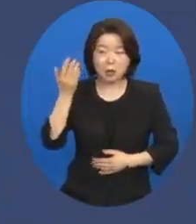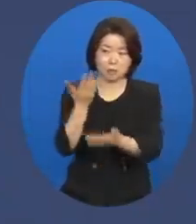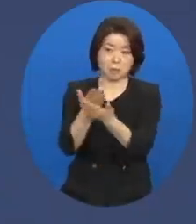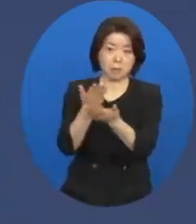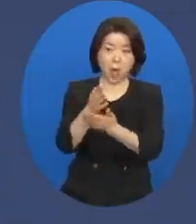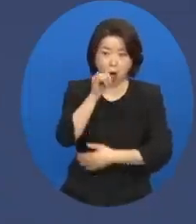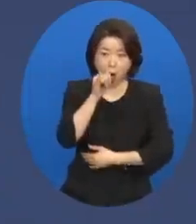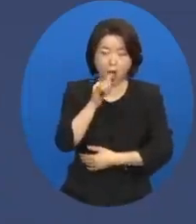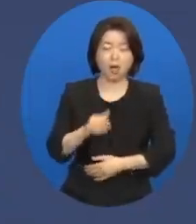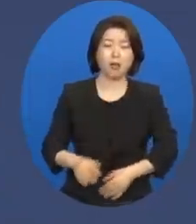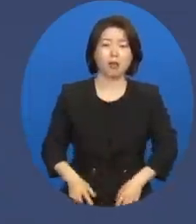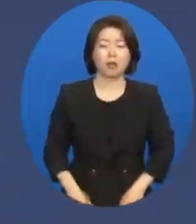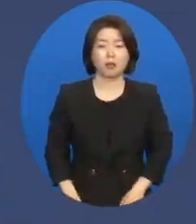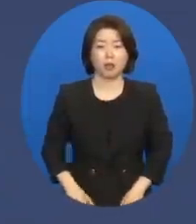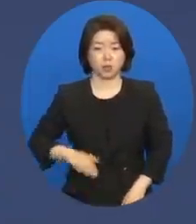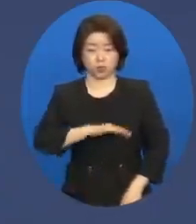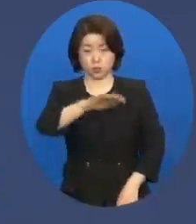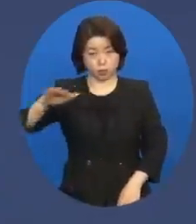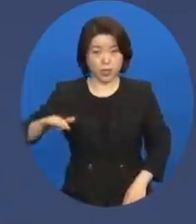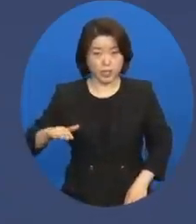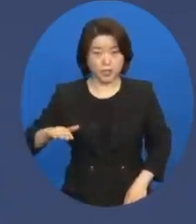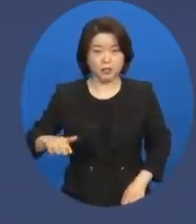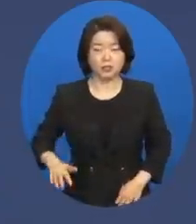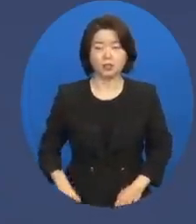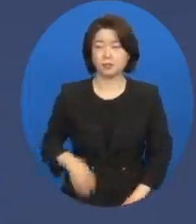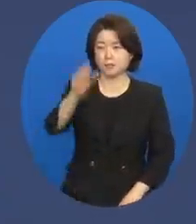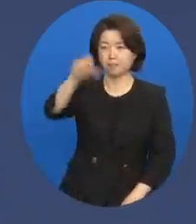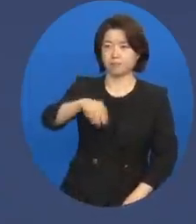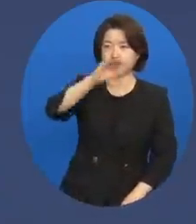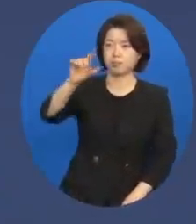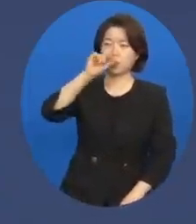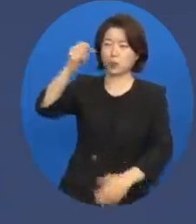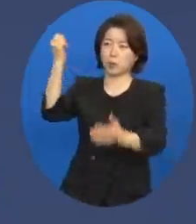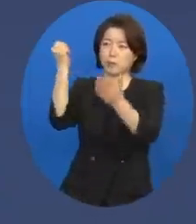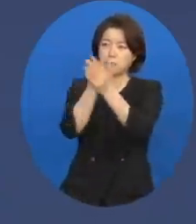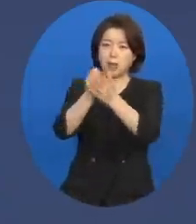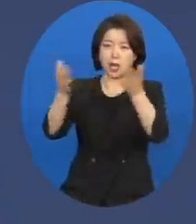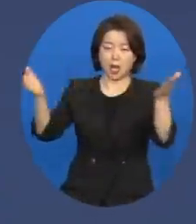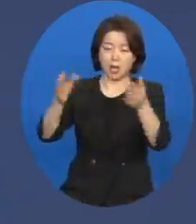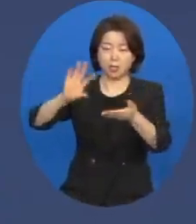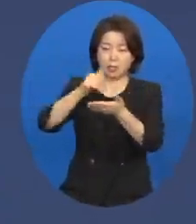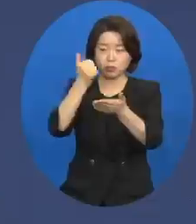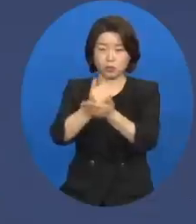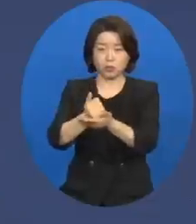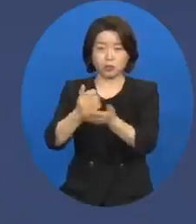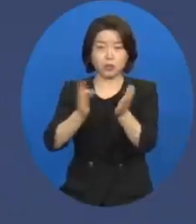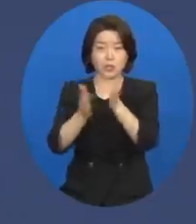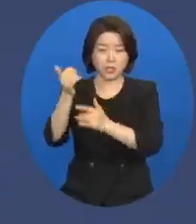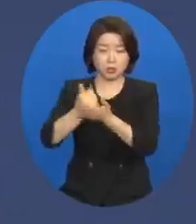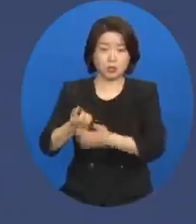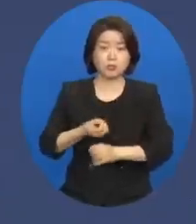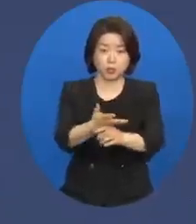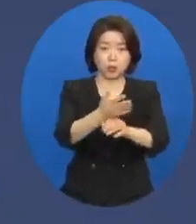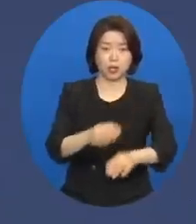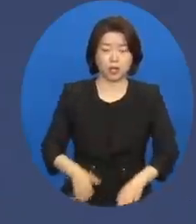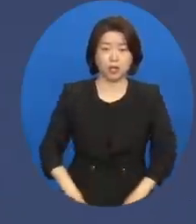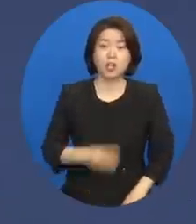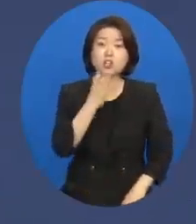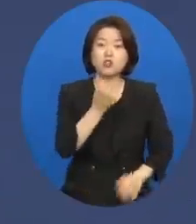구하지만 지식을 구하나 우리는 십자가에 못 박힌 그리스도를 전하니 유대인에게는